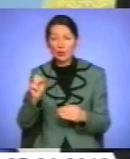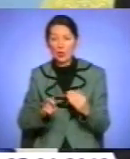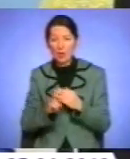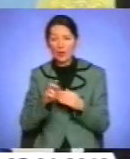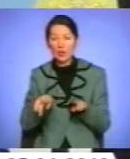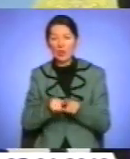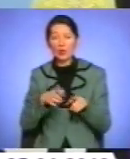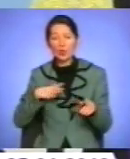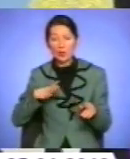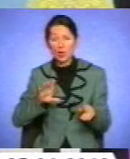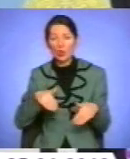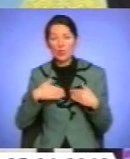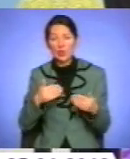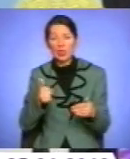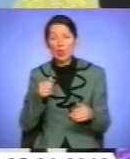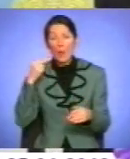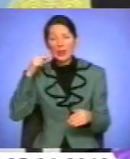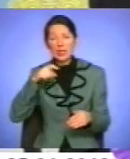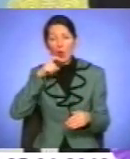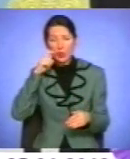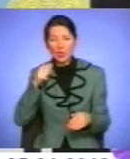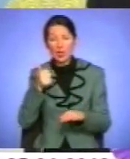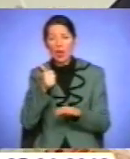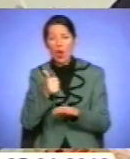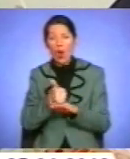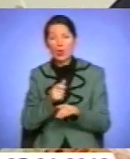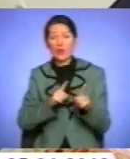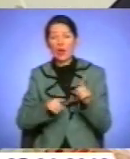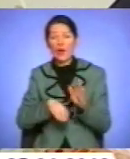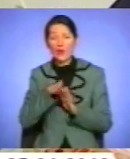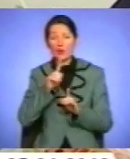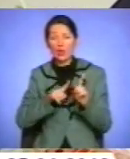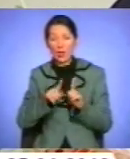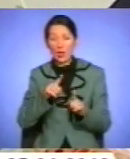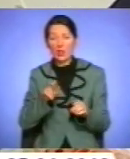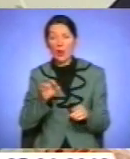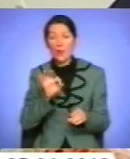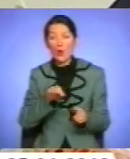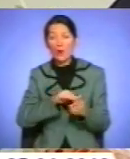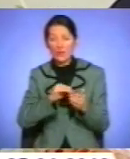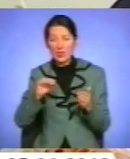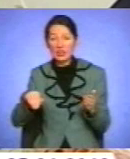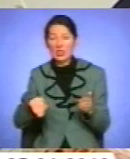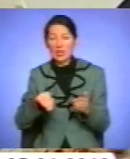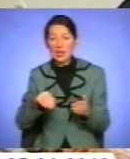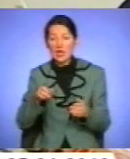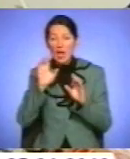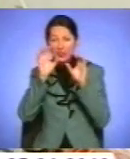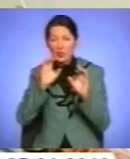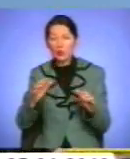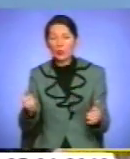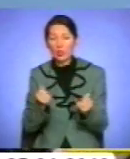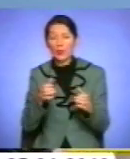президента України, голови Верховної ради, прем'єр-міністра про відкликання закону підтримують депутати усіх фракцій обласної